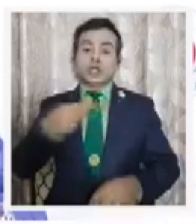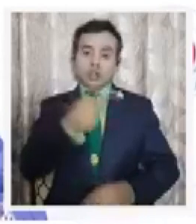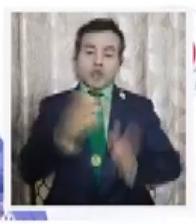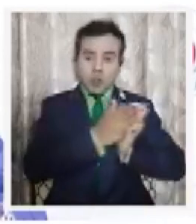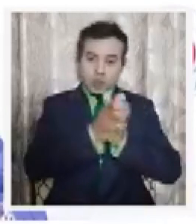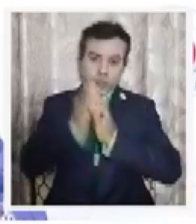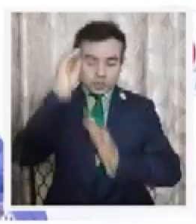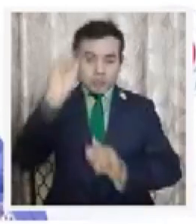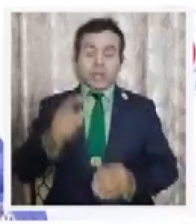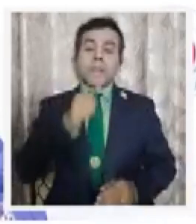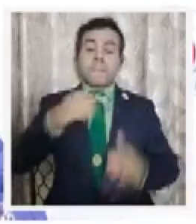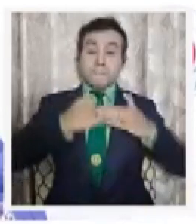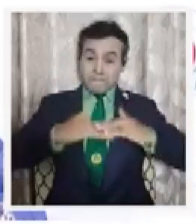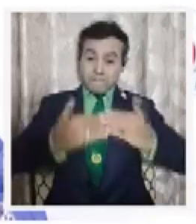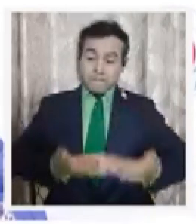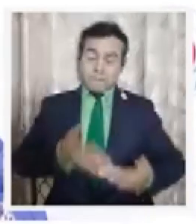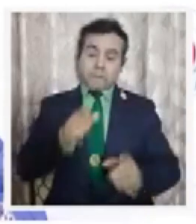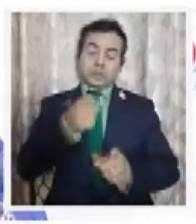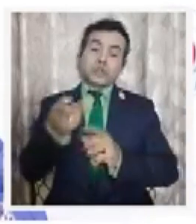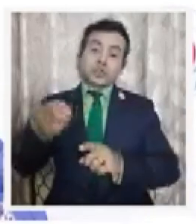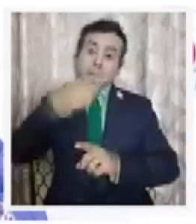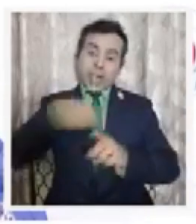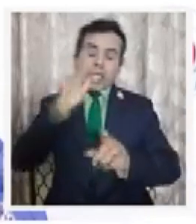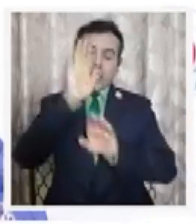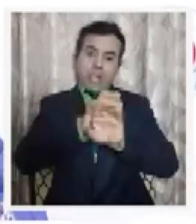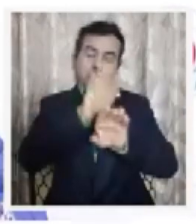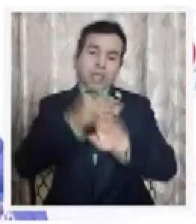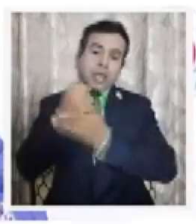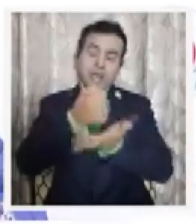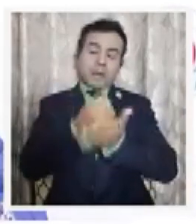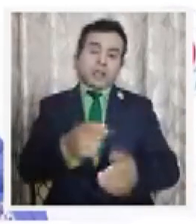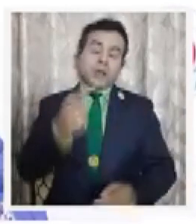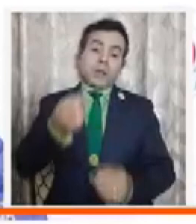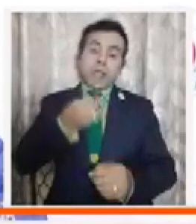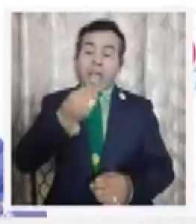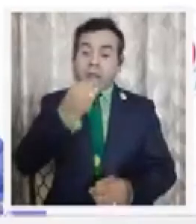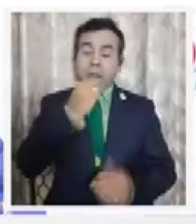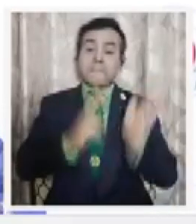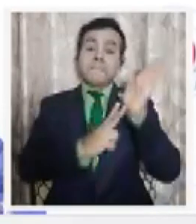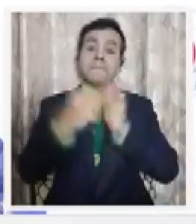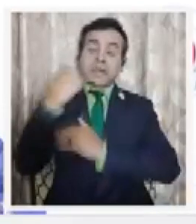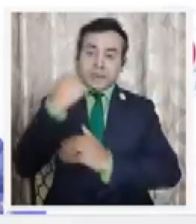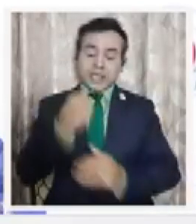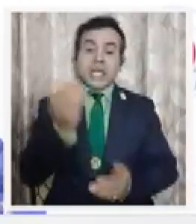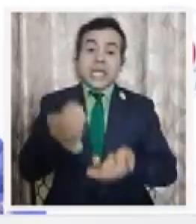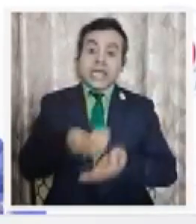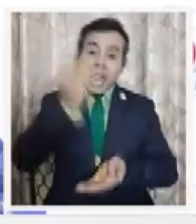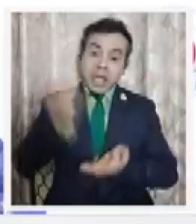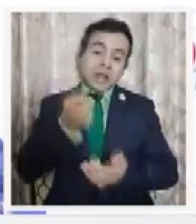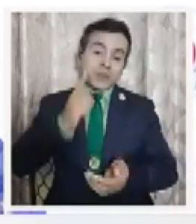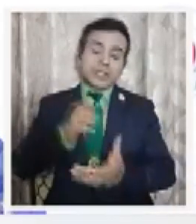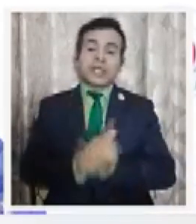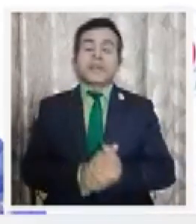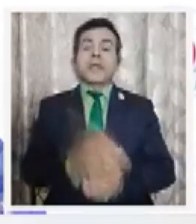এছাড়া পরিবারের সদস্যবৃন্দ, গর্ভবতী মায়েদের বিশেষ যত্ন নেবেন। নিয়মিত পুষ্টিকর খাদ্য, যেমন টাটকা ফল, শাকসবজি,